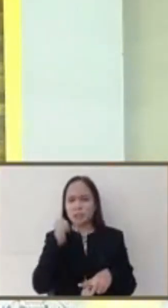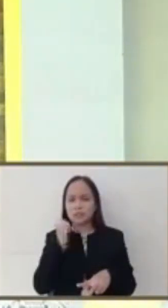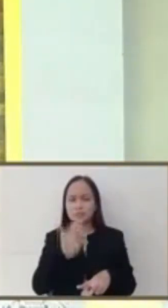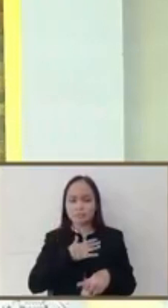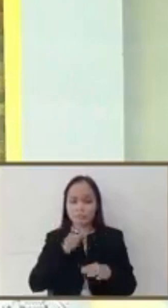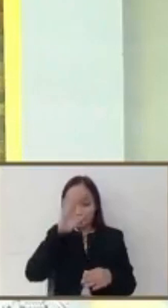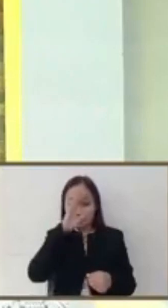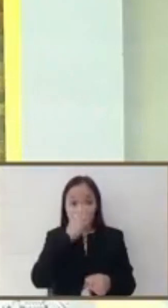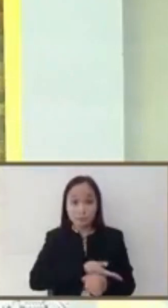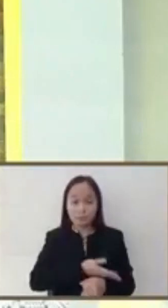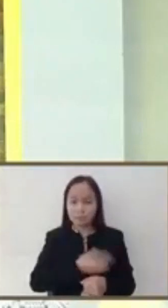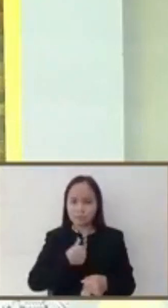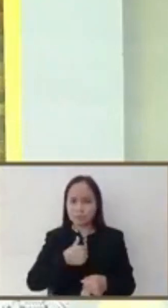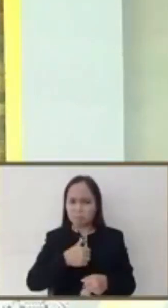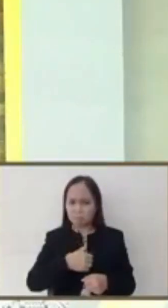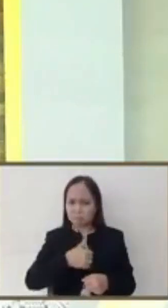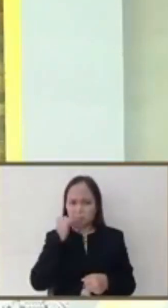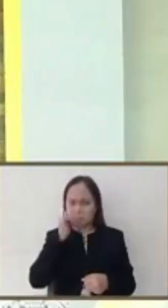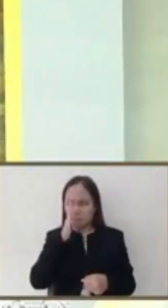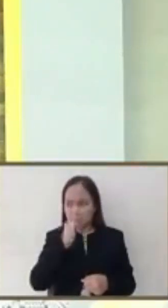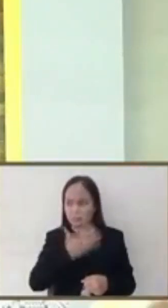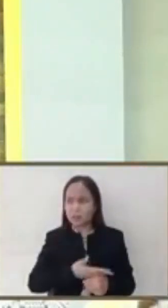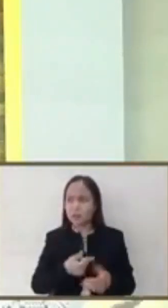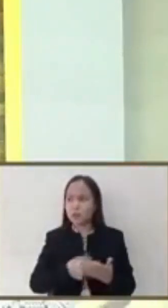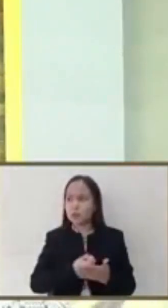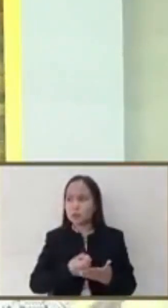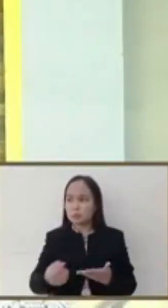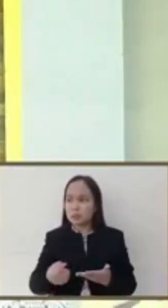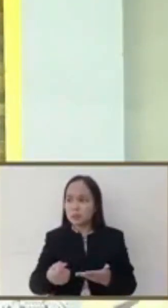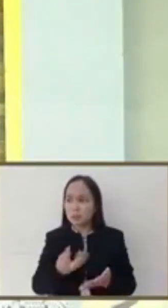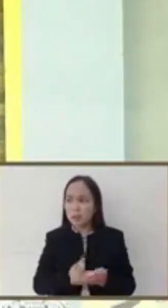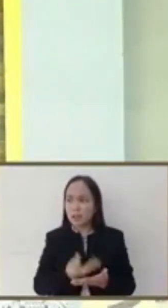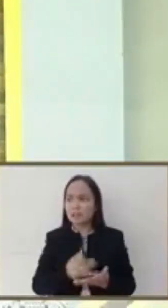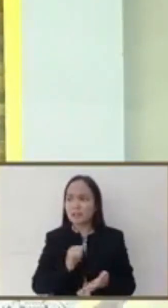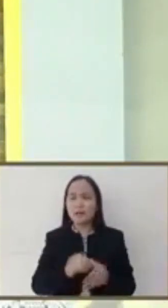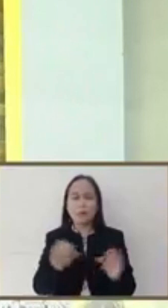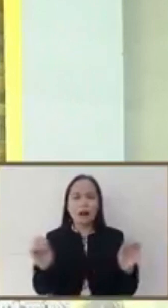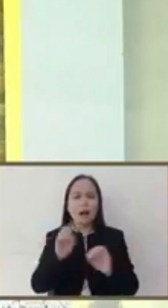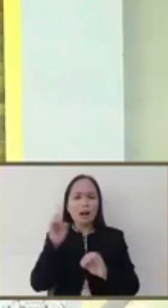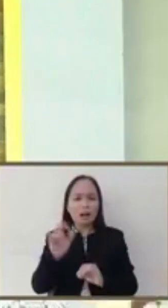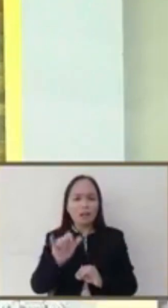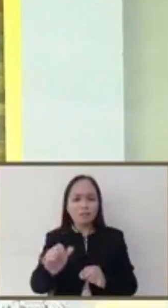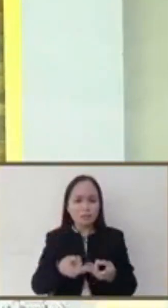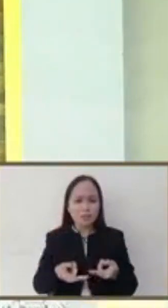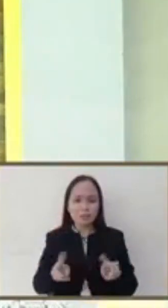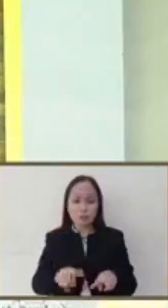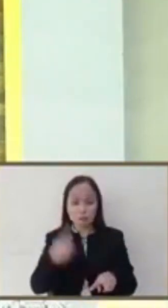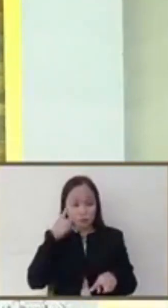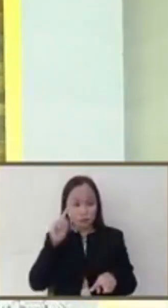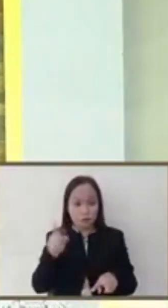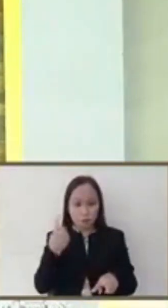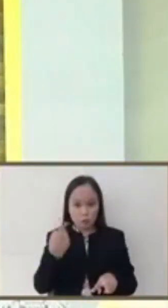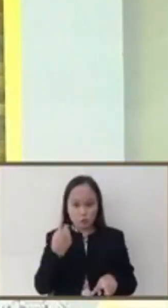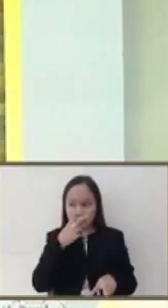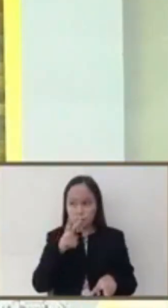I don't want my sons, mga kapatid, to spend my money that has no eternal value. See, para lamang may ipakita sila